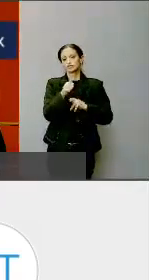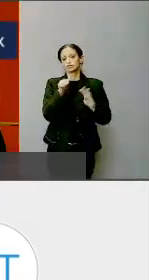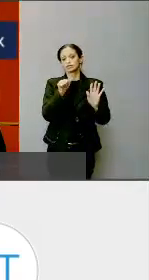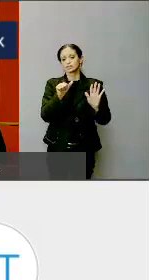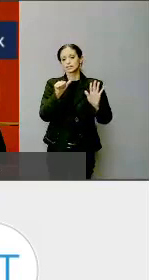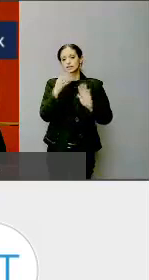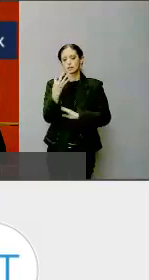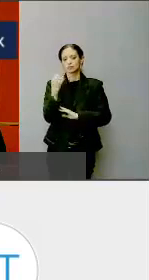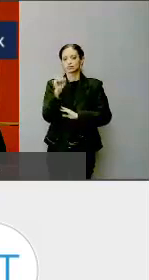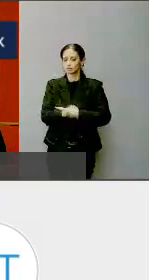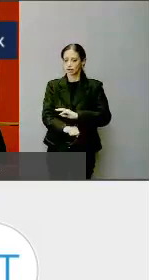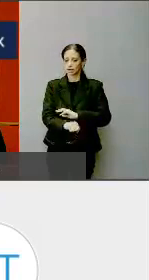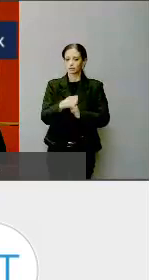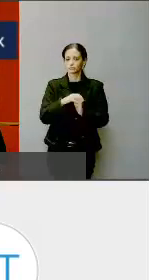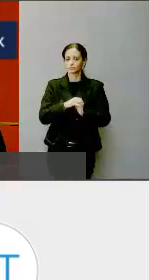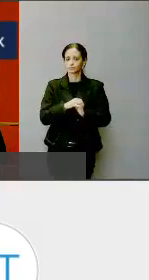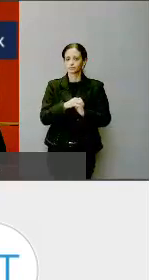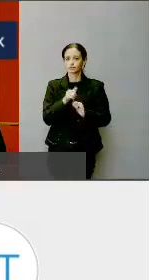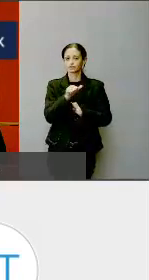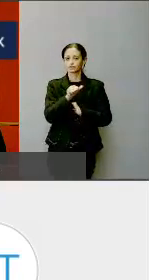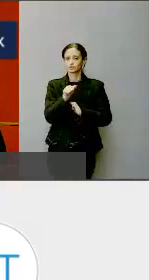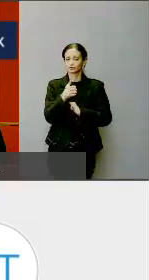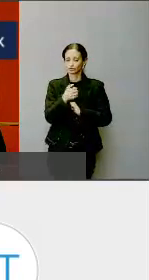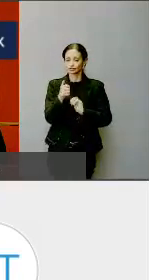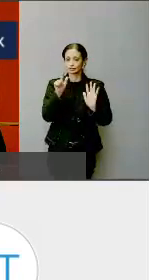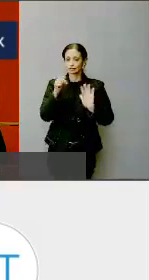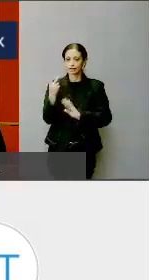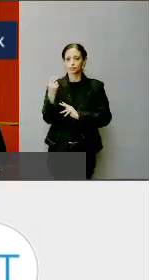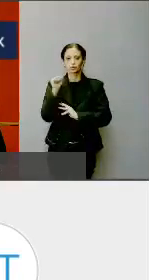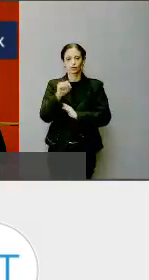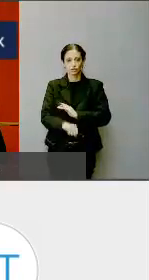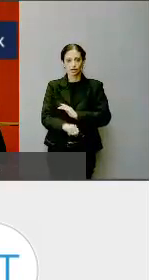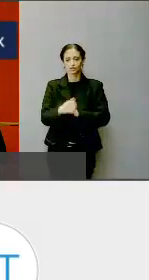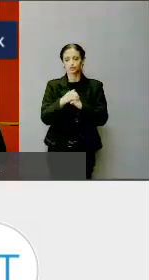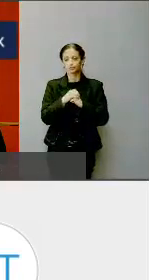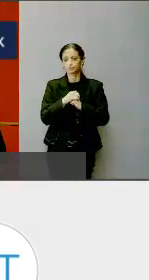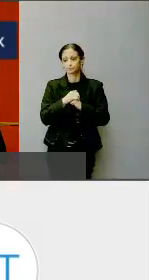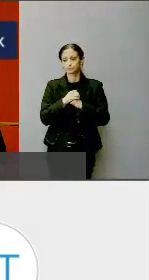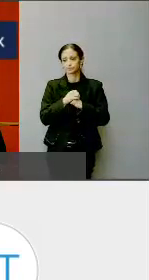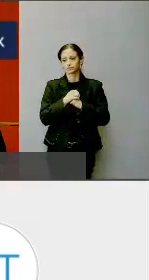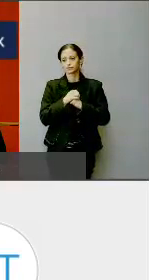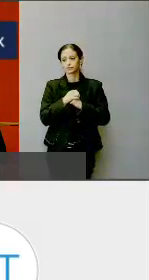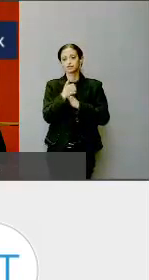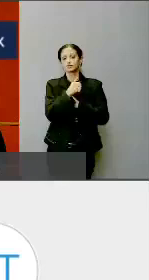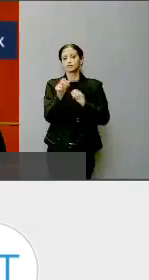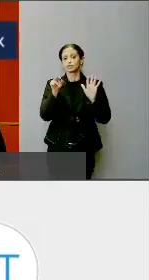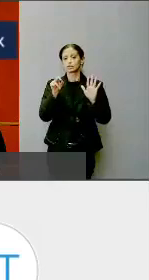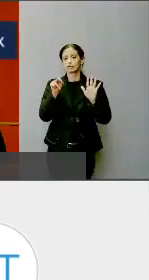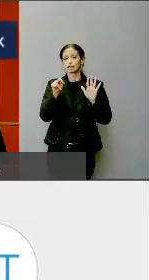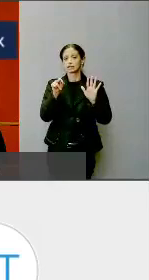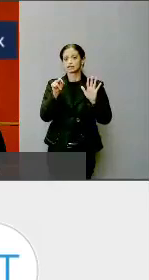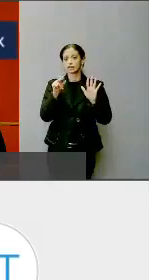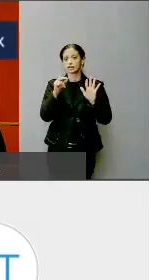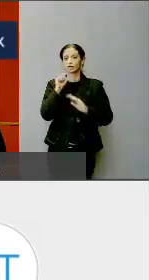84 contrario 172 contrario 180